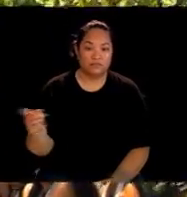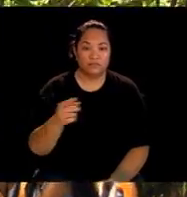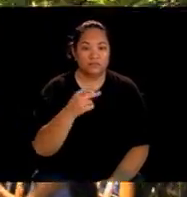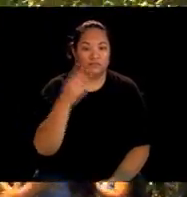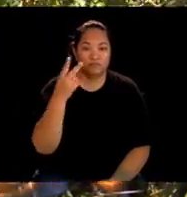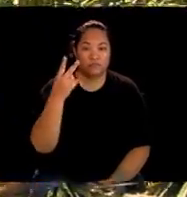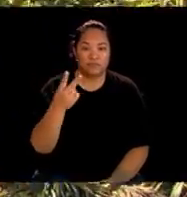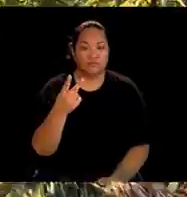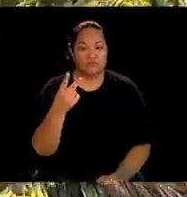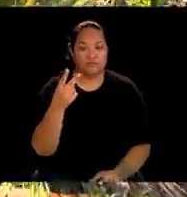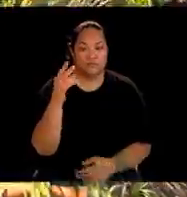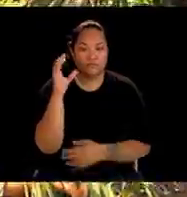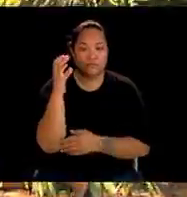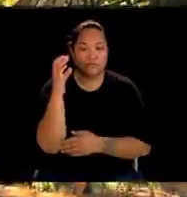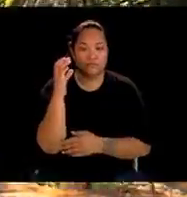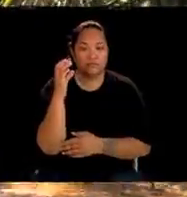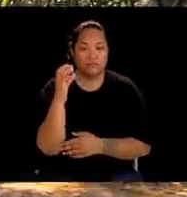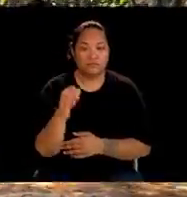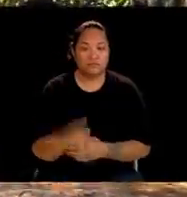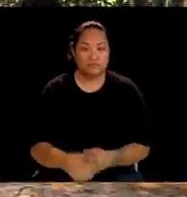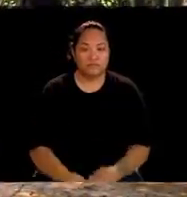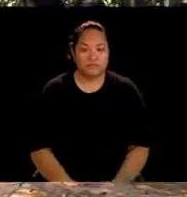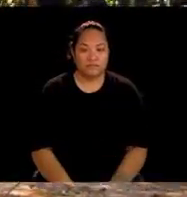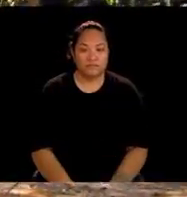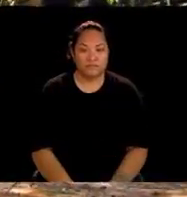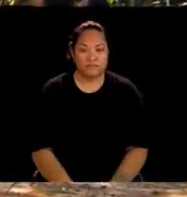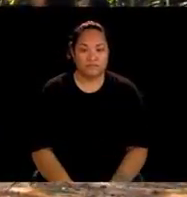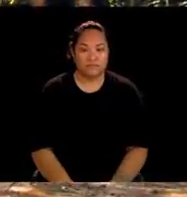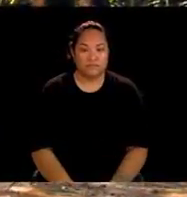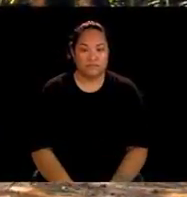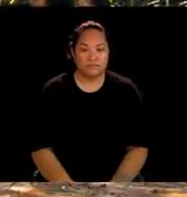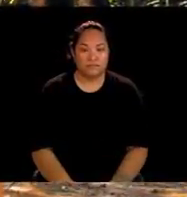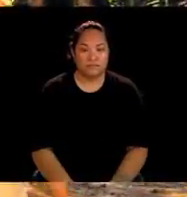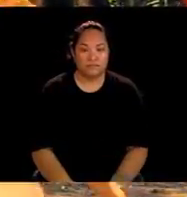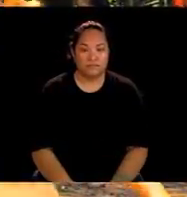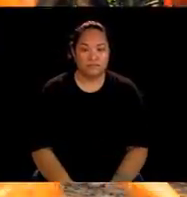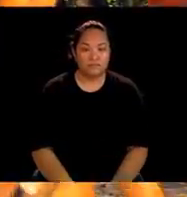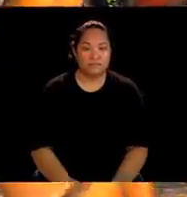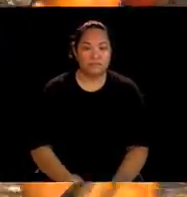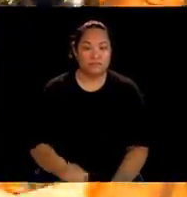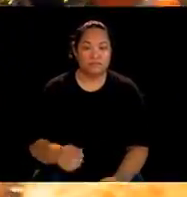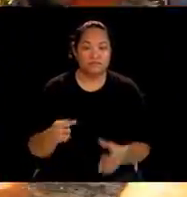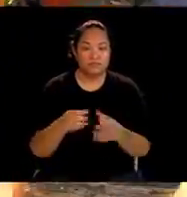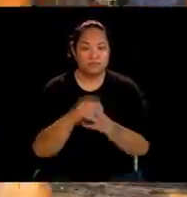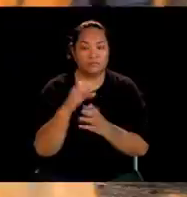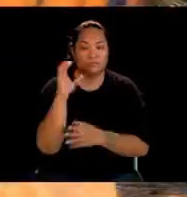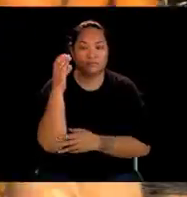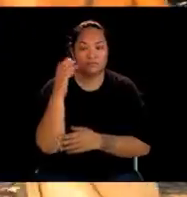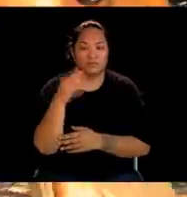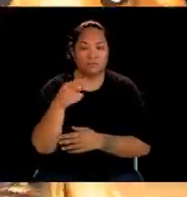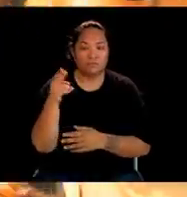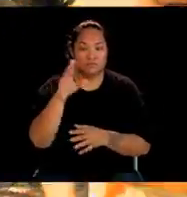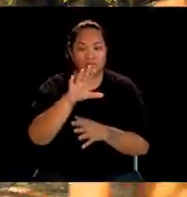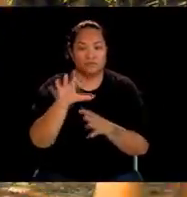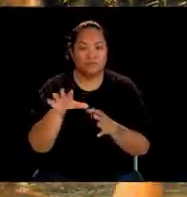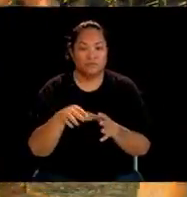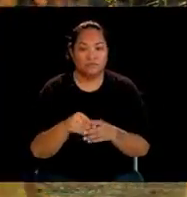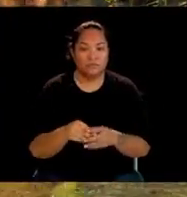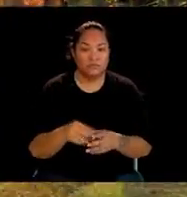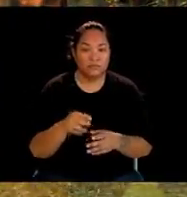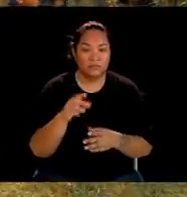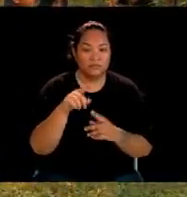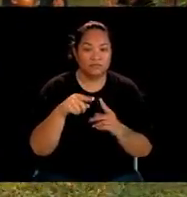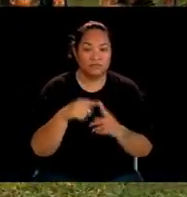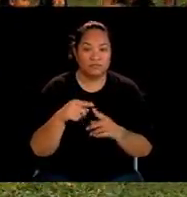Guahahugwa na etsong tawtaw siha gi imanawtaw mo na. Imataw imanat kilo. Zangin